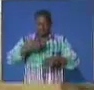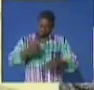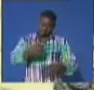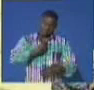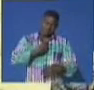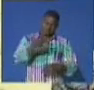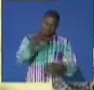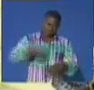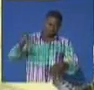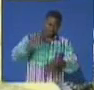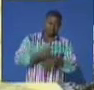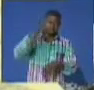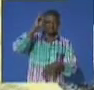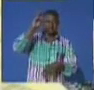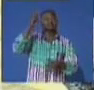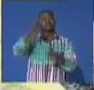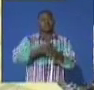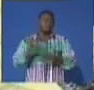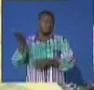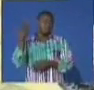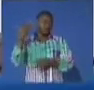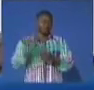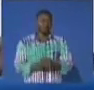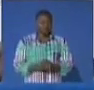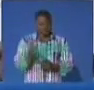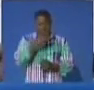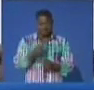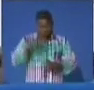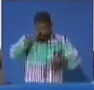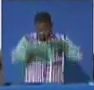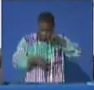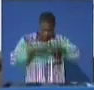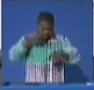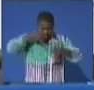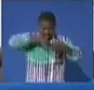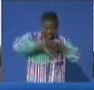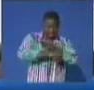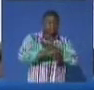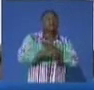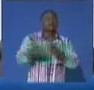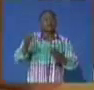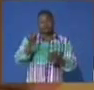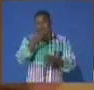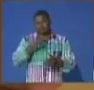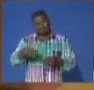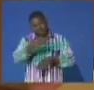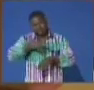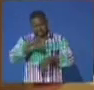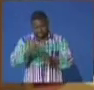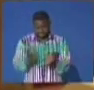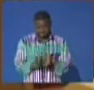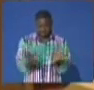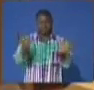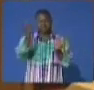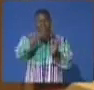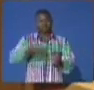6 mois. Il y a la création d'un service d'audit interne à l'intérieur donc de la Direction générale des transports terrestres et maritimes.